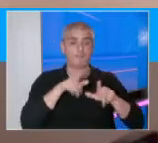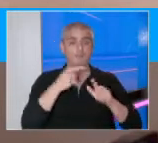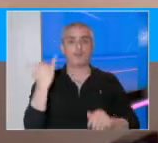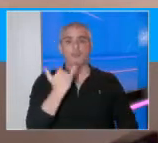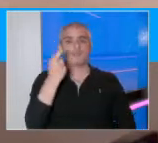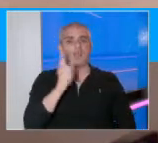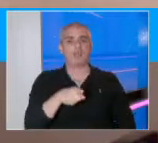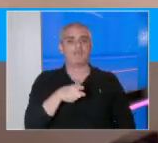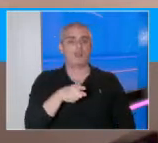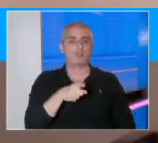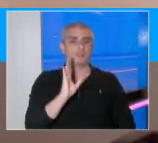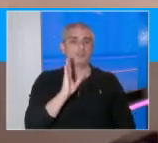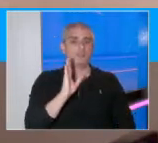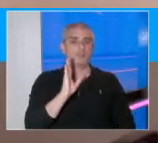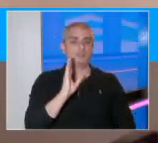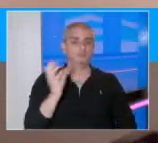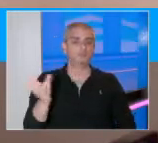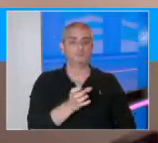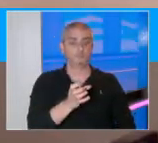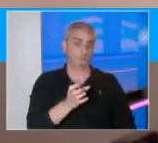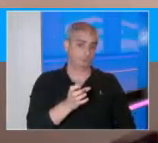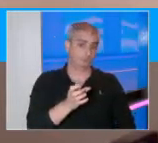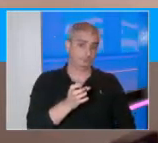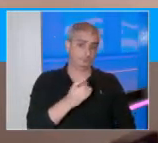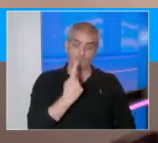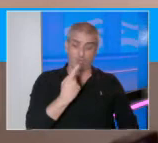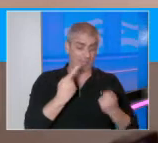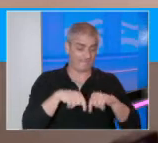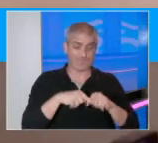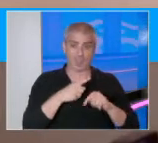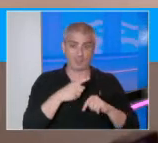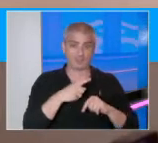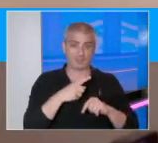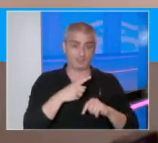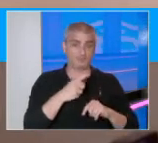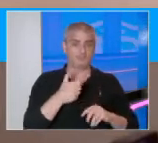תמיד חייבת למנות לכל